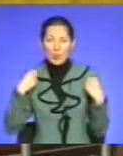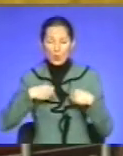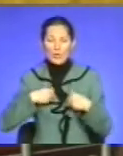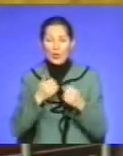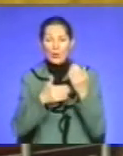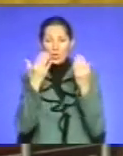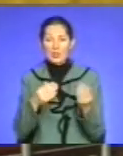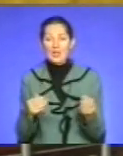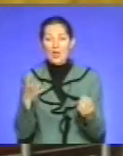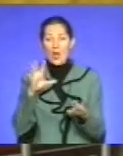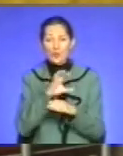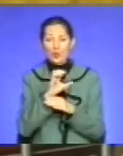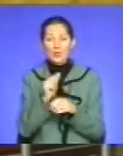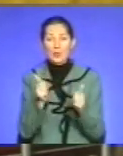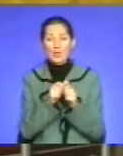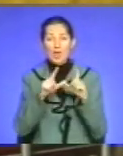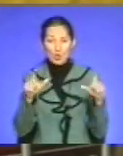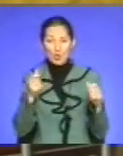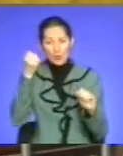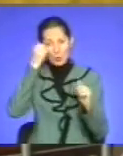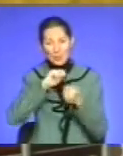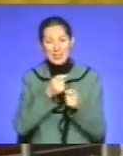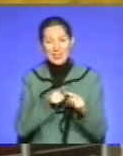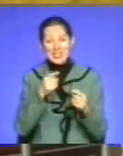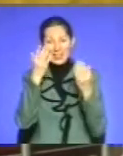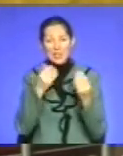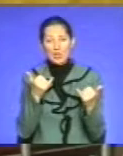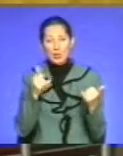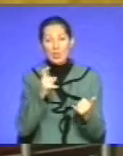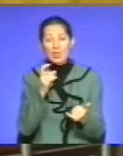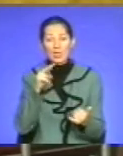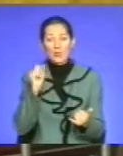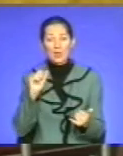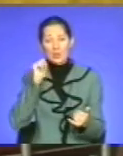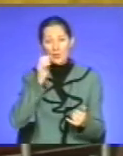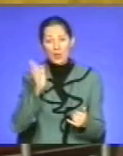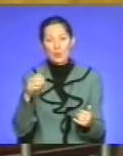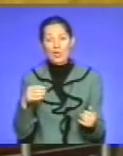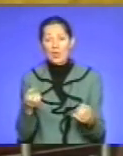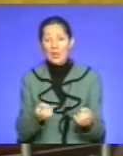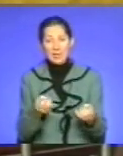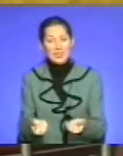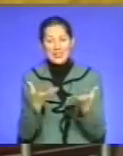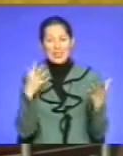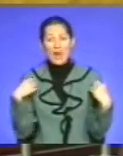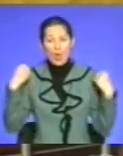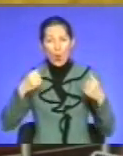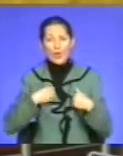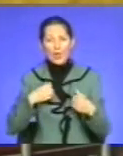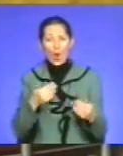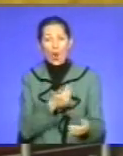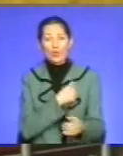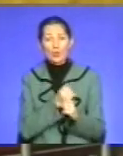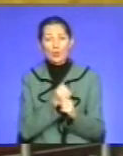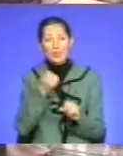біля школи, щоб запам'ятати цей день. Сьогодні це в нас хіпі, а завтра буде стиляги або просто яскравий такий одяг. Тобто, знову ж таки, хочемо зробити це